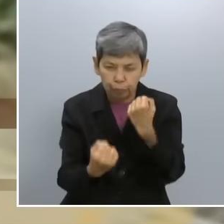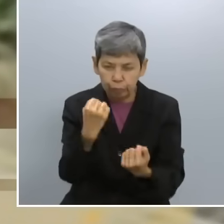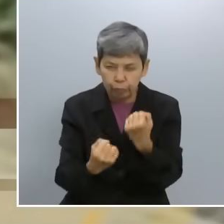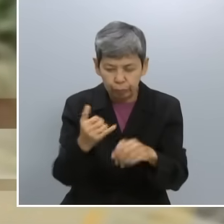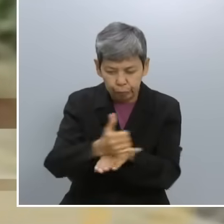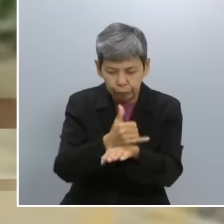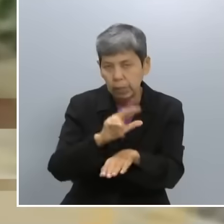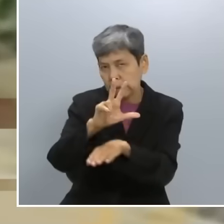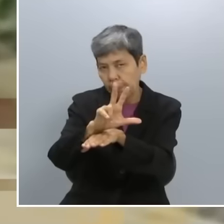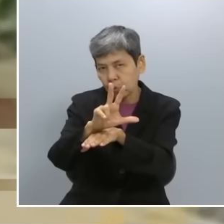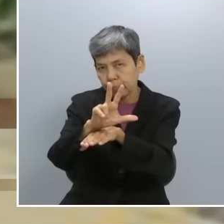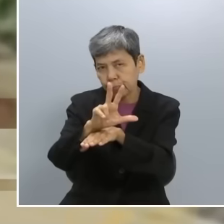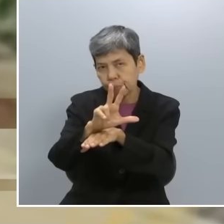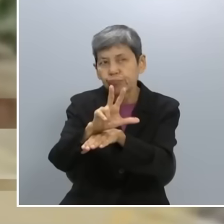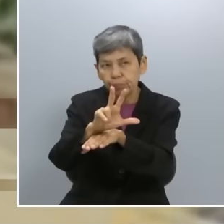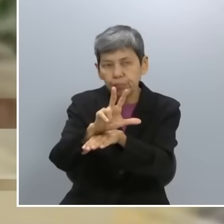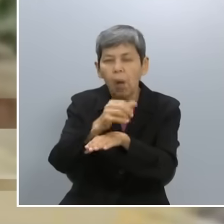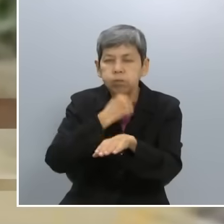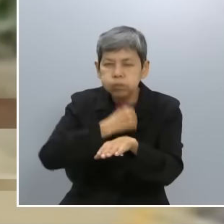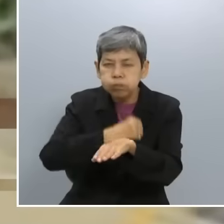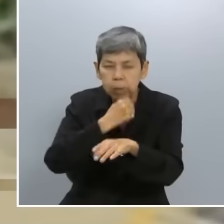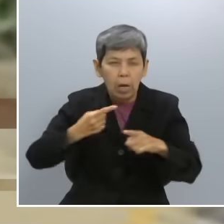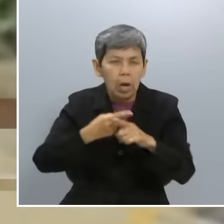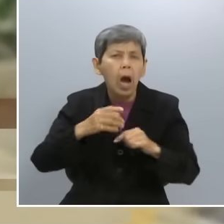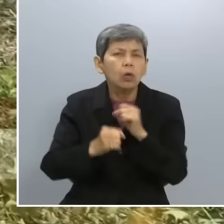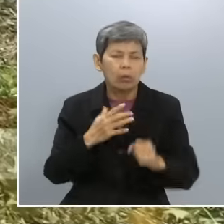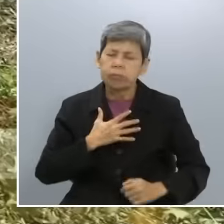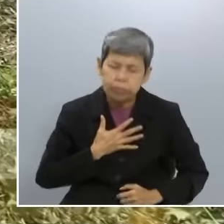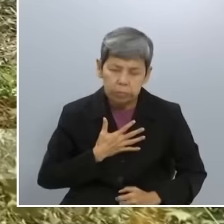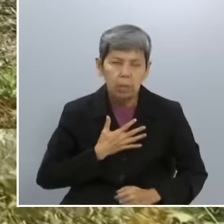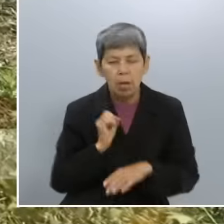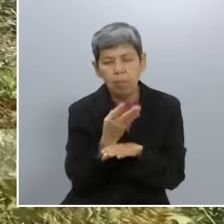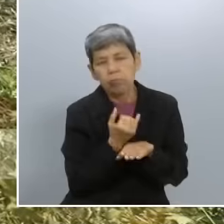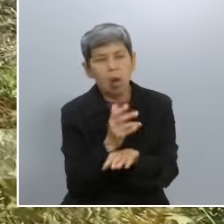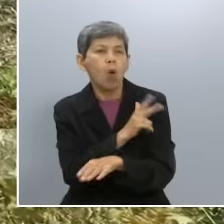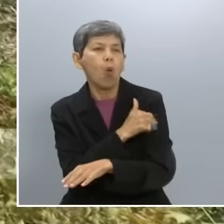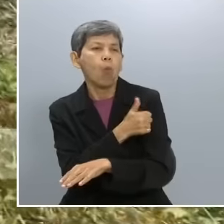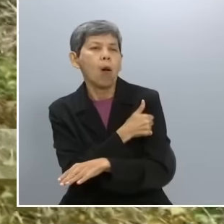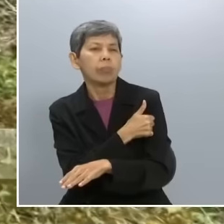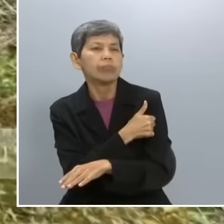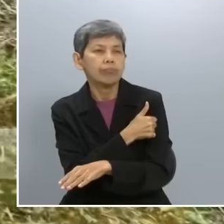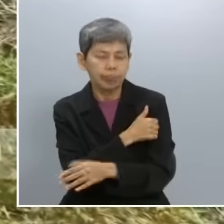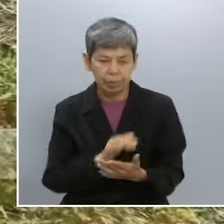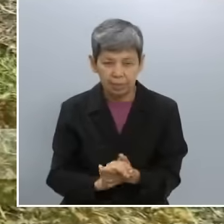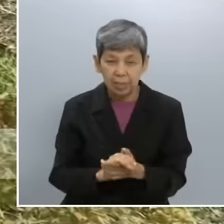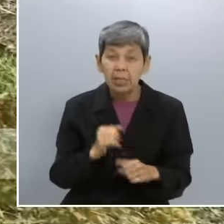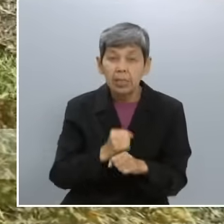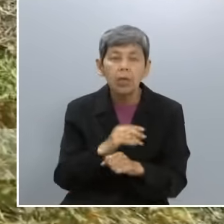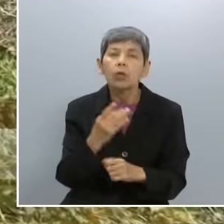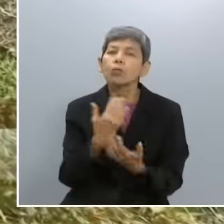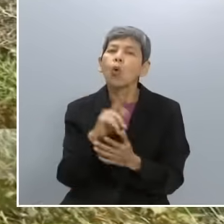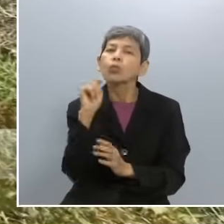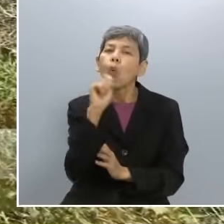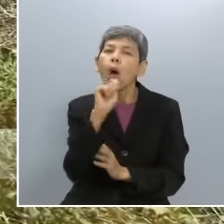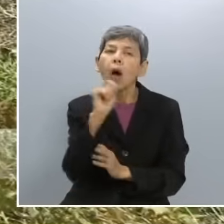เสัน 3คนมีผู้สูงอายุด้วยอายุ 79แน่นหน้าอกกู้ภัยส่งโรงพยาบาลคู่กรณีเป็นยตแมี่